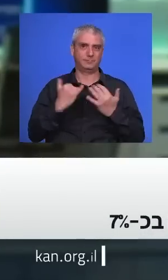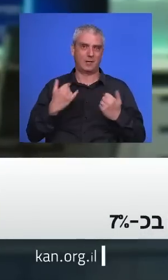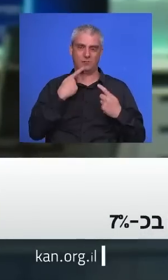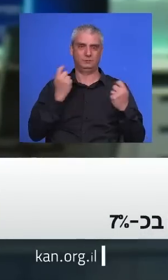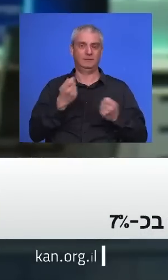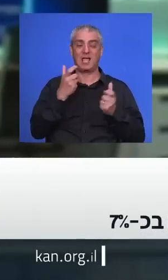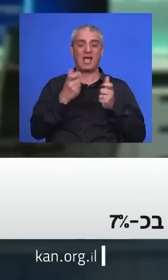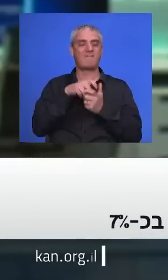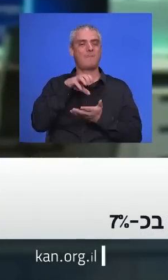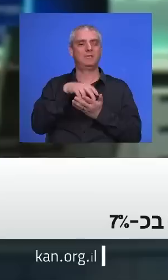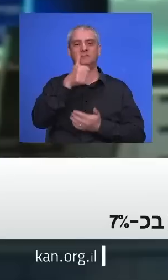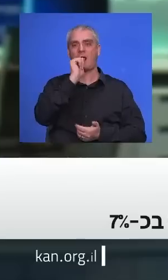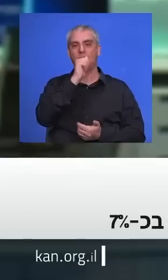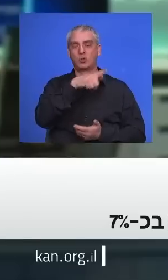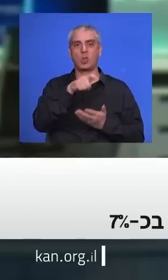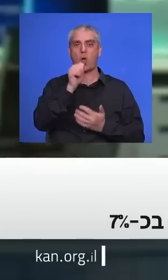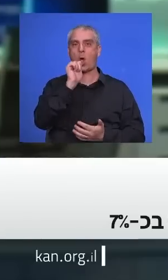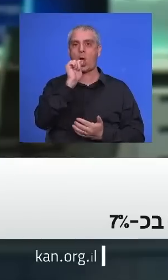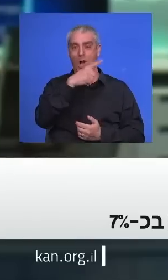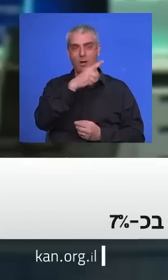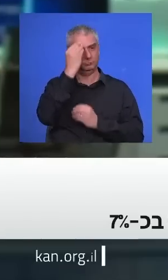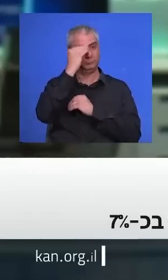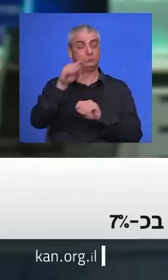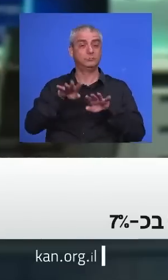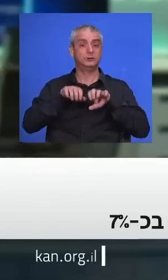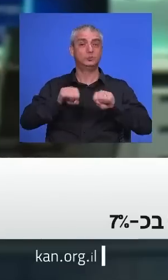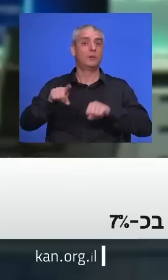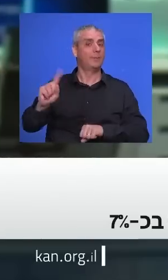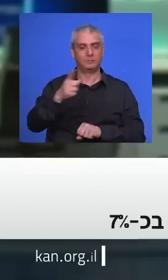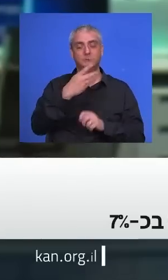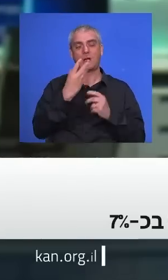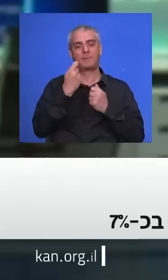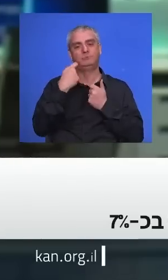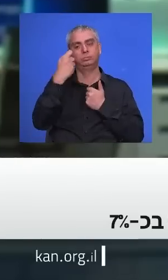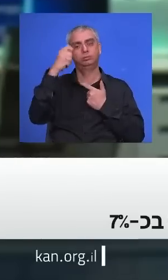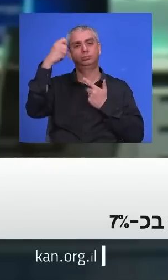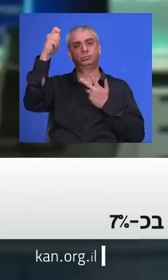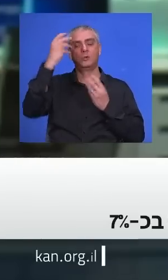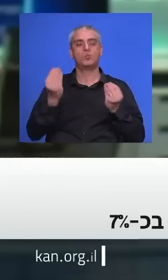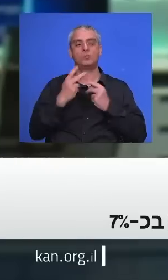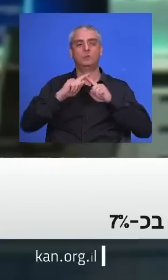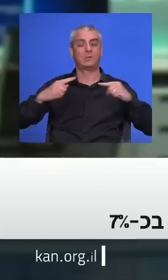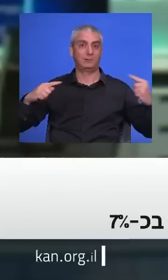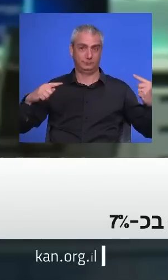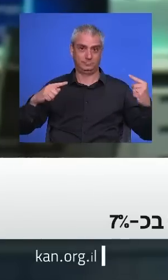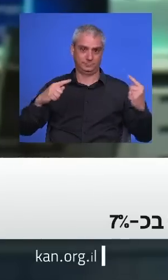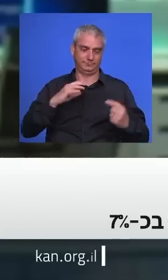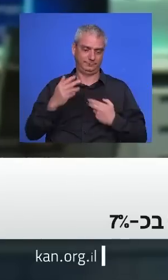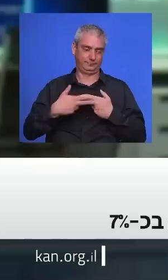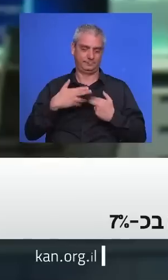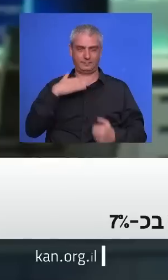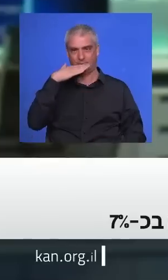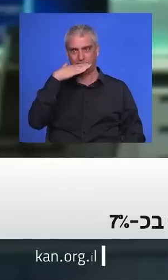שהחברה המרכזית, קוקה קולה, הודיעה לרשתות השיווק על שורה של התייקרויות במוצריה בחג הפסח. בוא